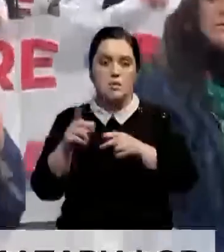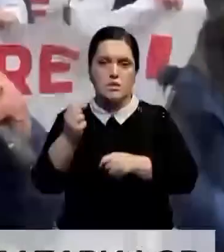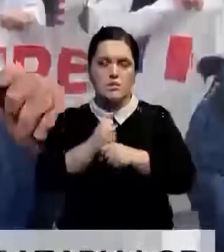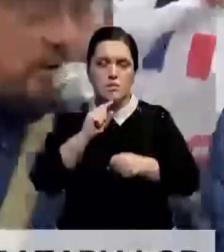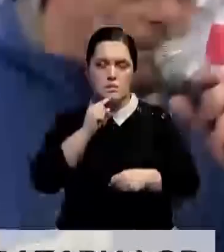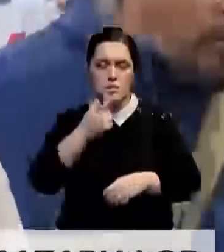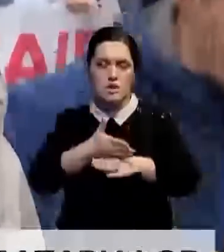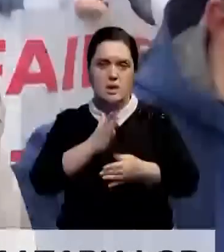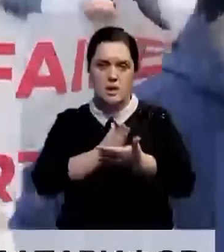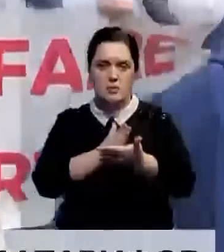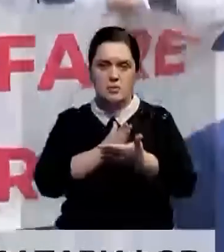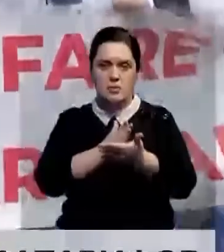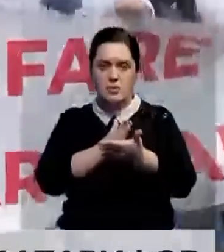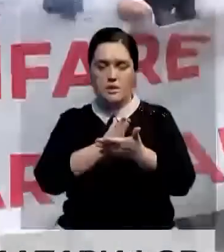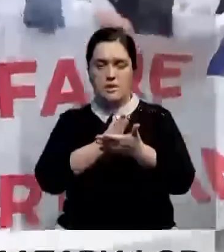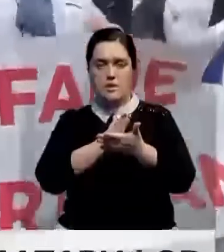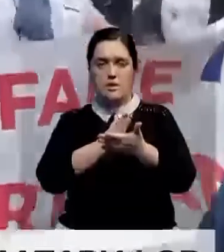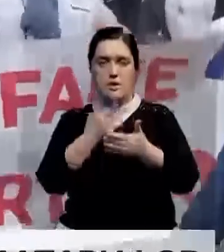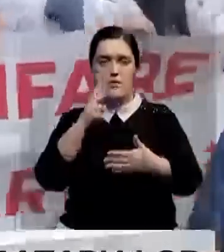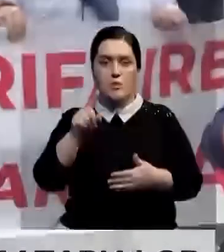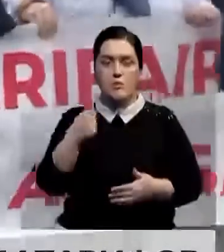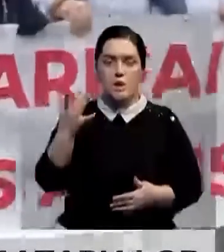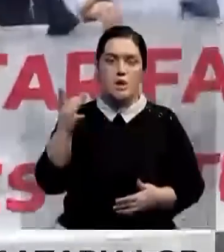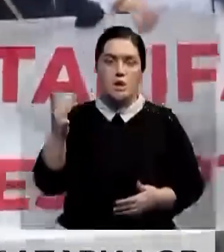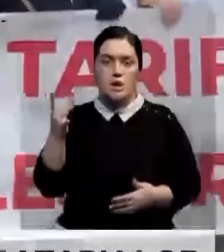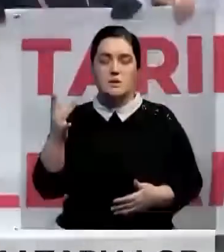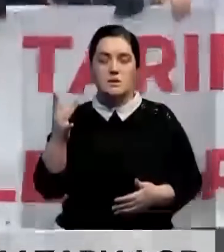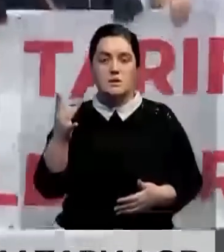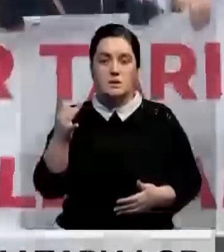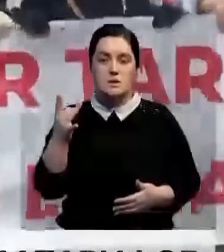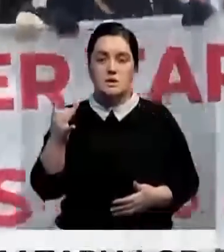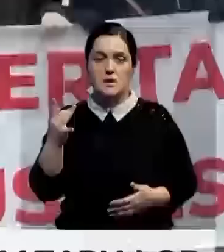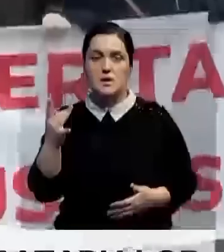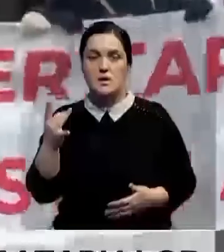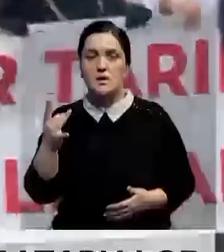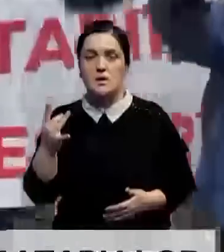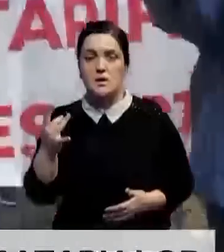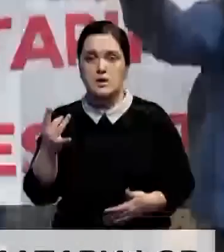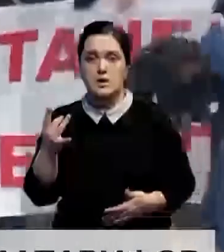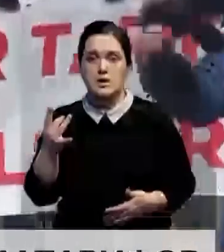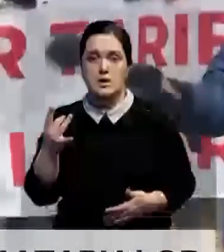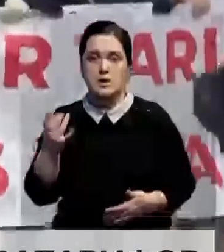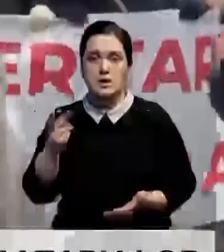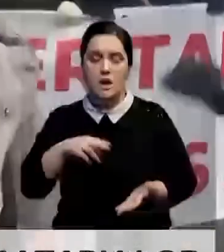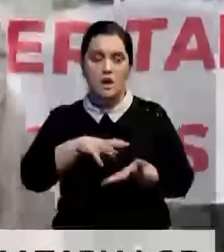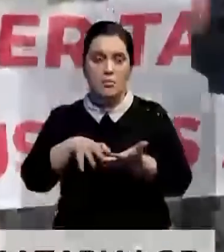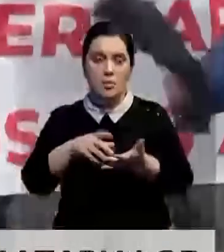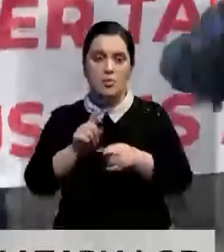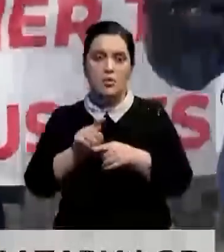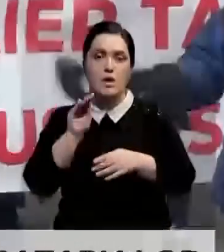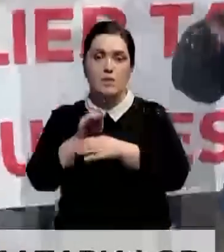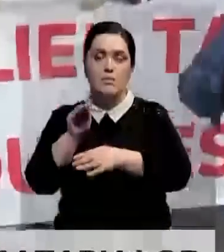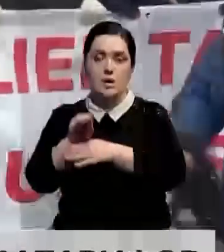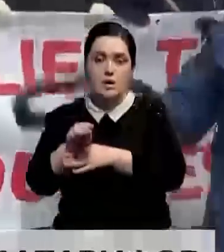производстве хлеба. Тарифы повысились в 2,5 раза. И для булочных, для средних оборотов денежных, 25